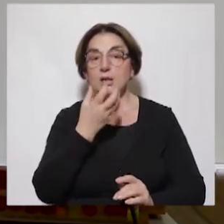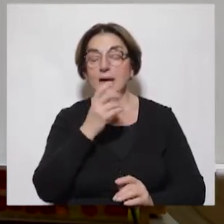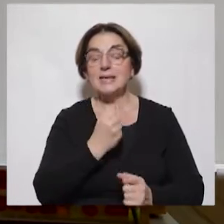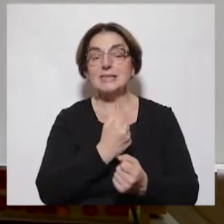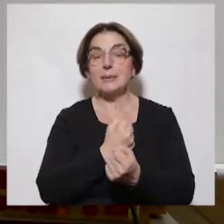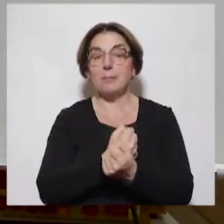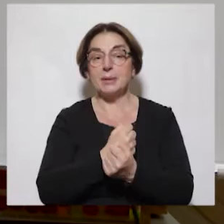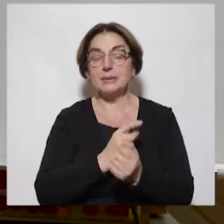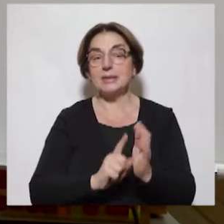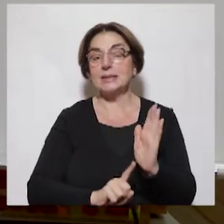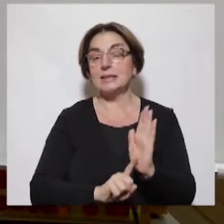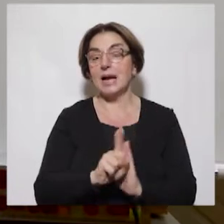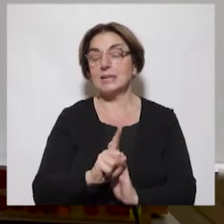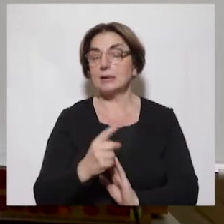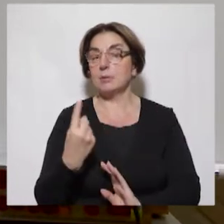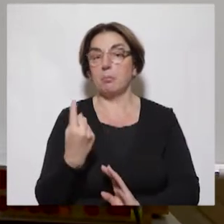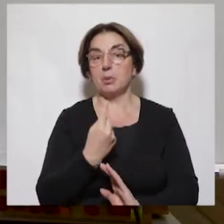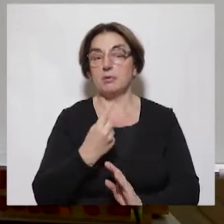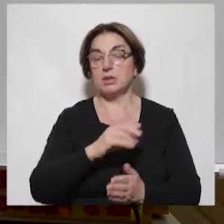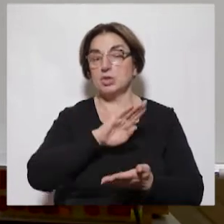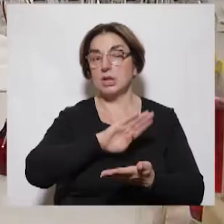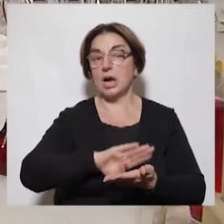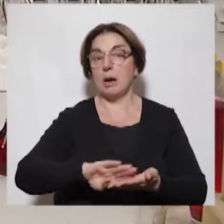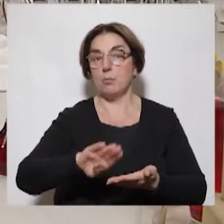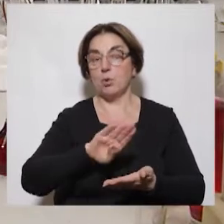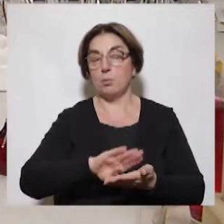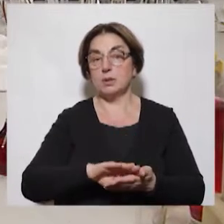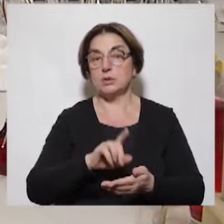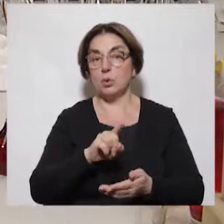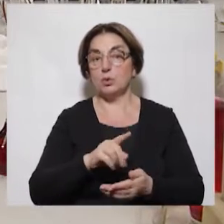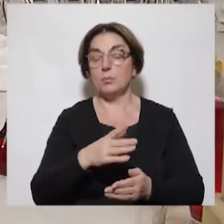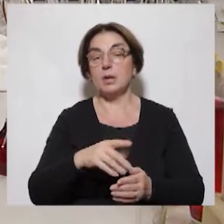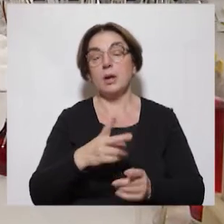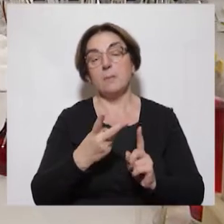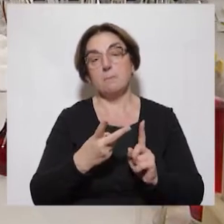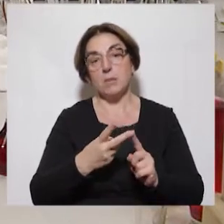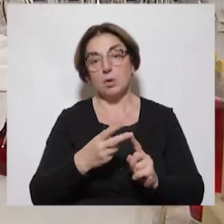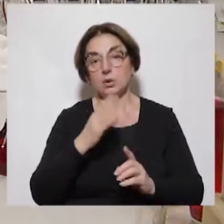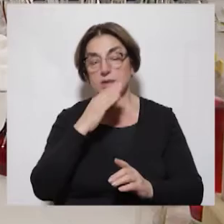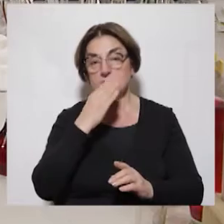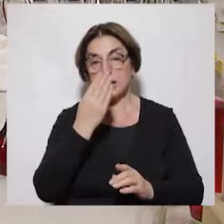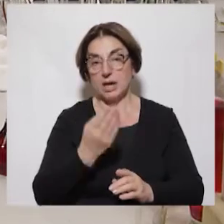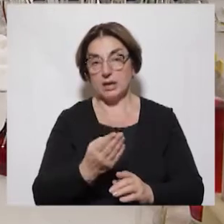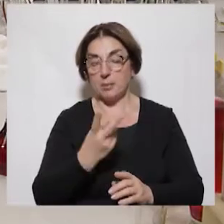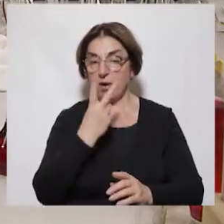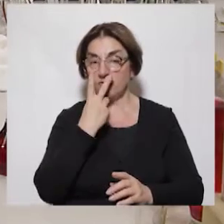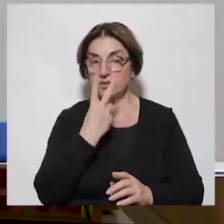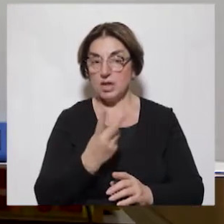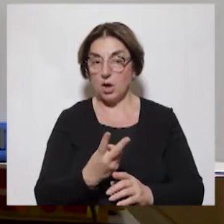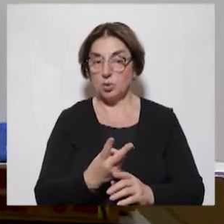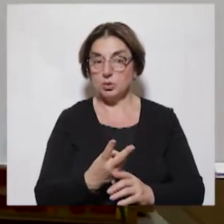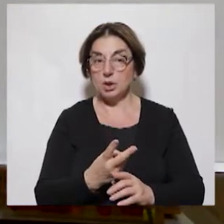შემთხვევაში ეთილის სპირტი, დაიწყებს პირველ ეტაპზე გამოხდას. ხოლო შემდეგ მას მოყვება წყლის გამოხდის პროცესი. მოდით